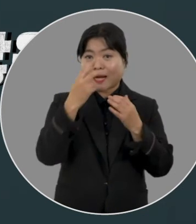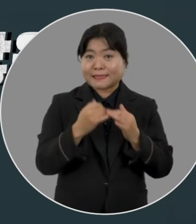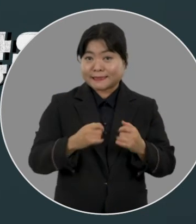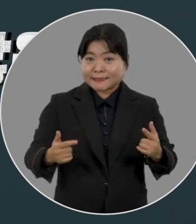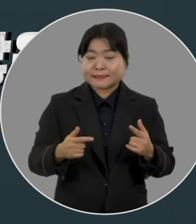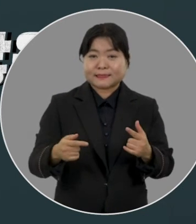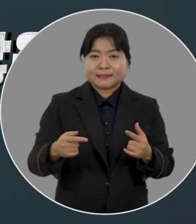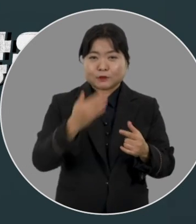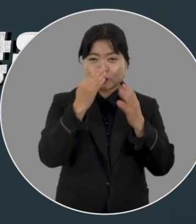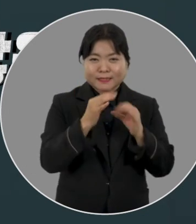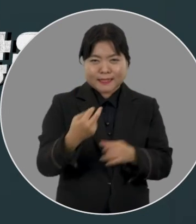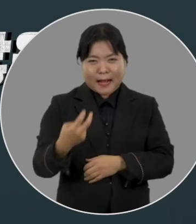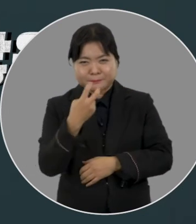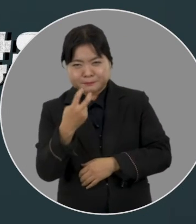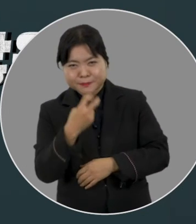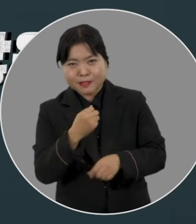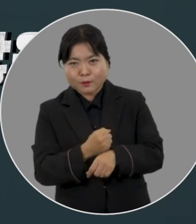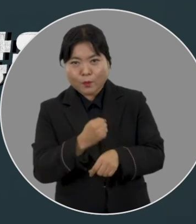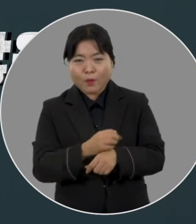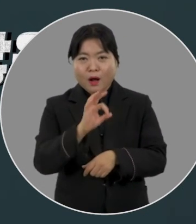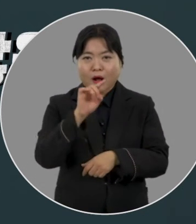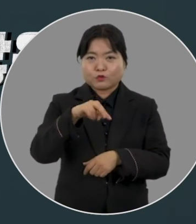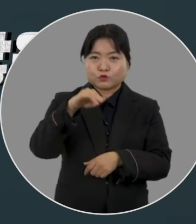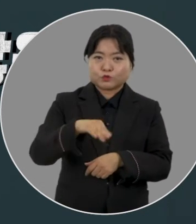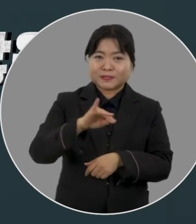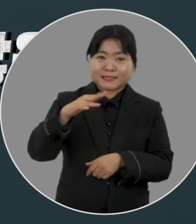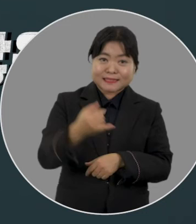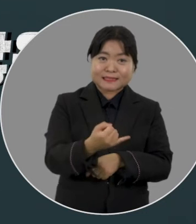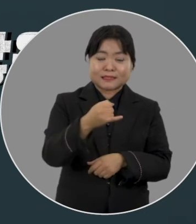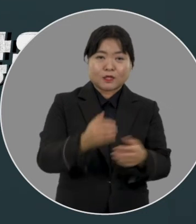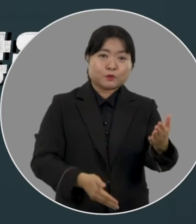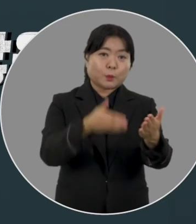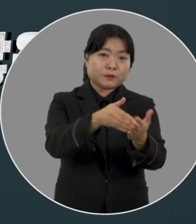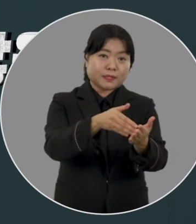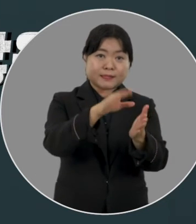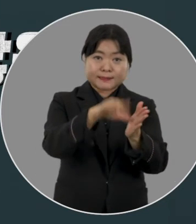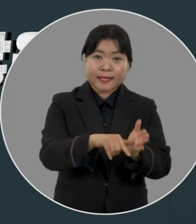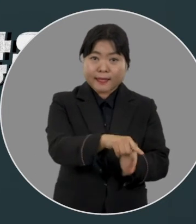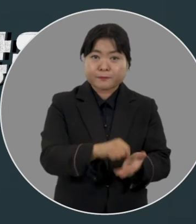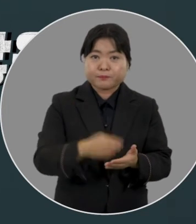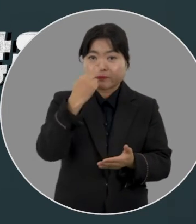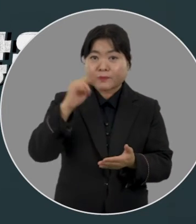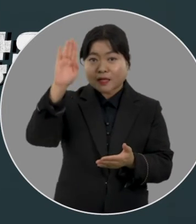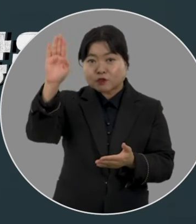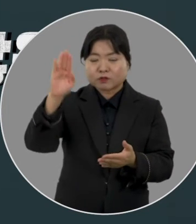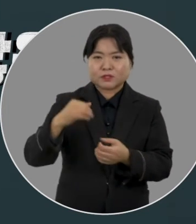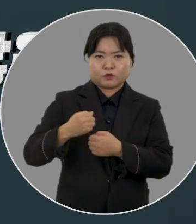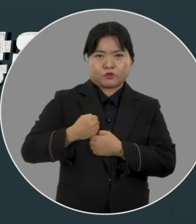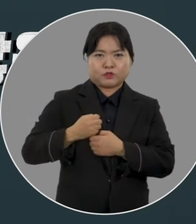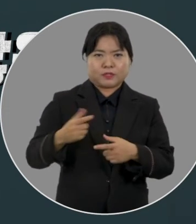관리인들은 이들을 감시했고, 아우슈비츠 승강장에 도착했을 때 나치